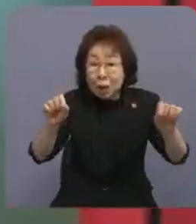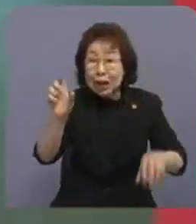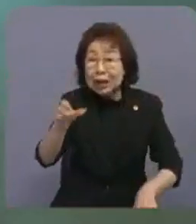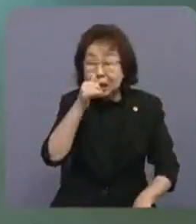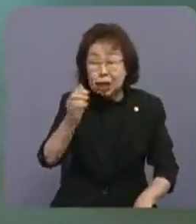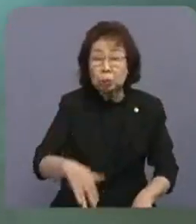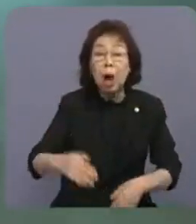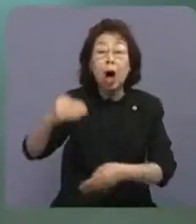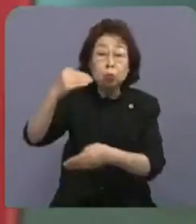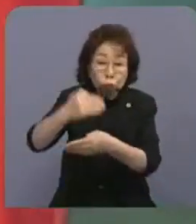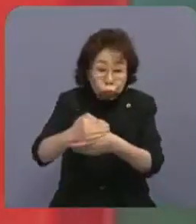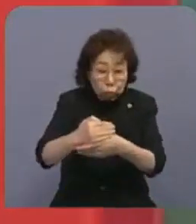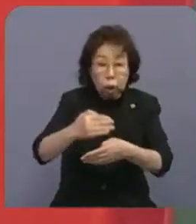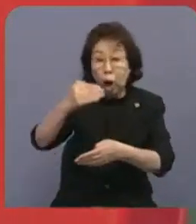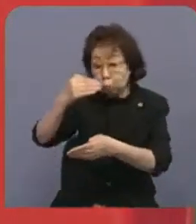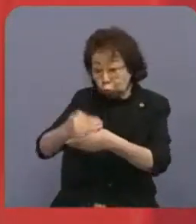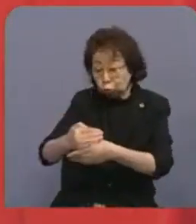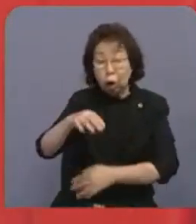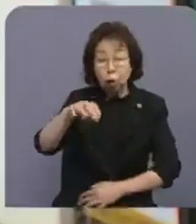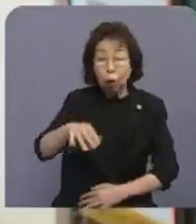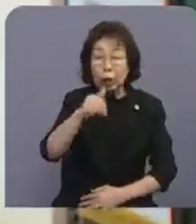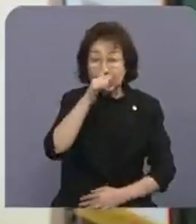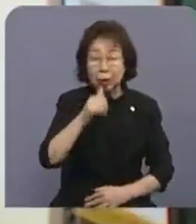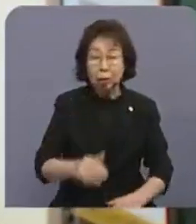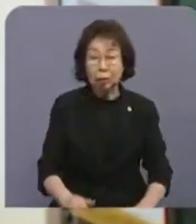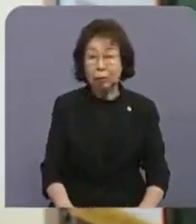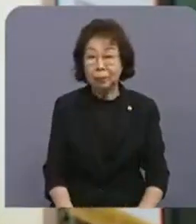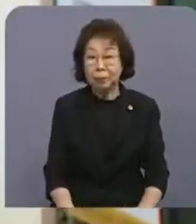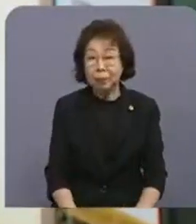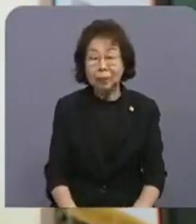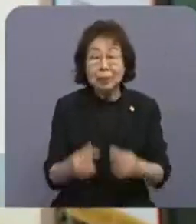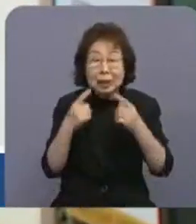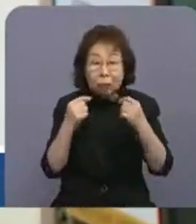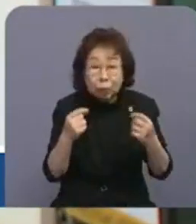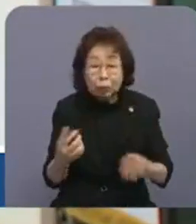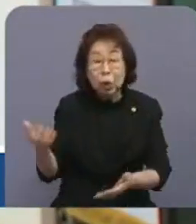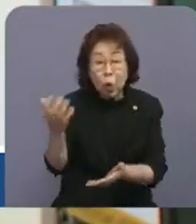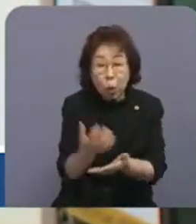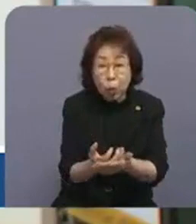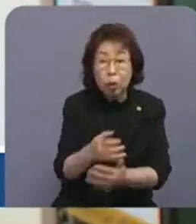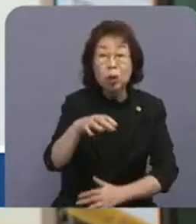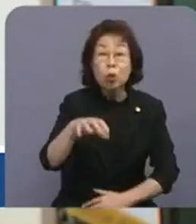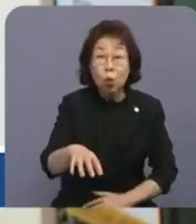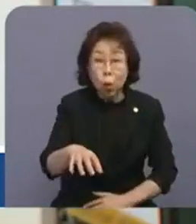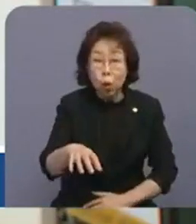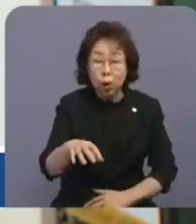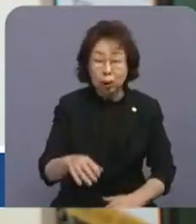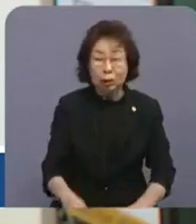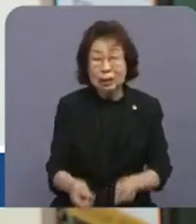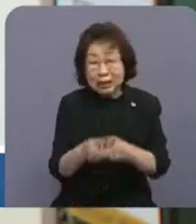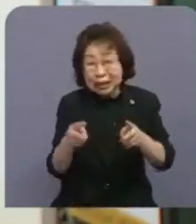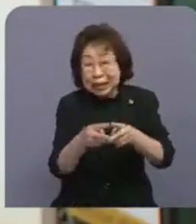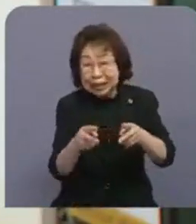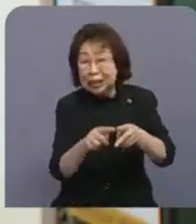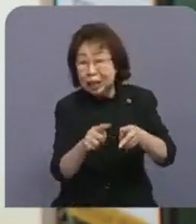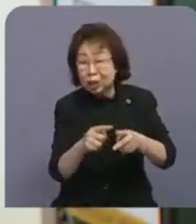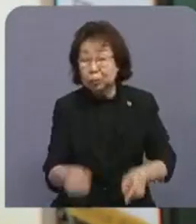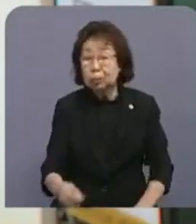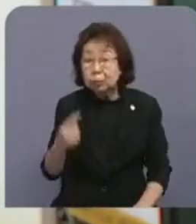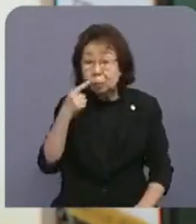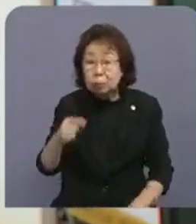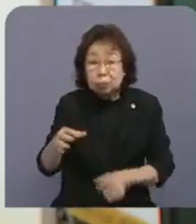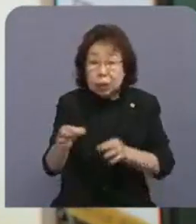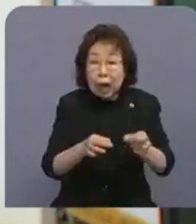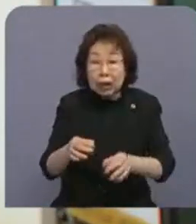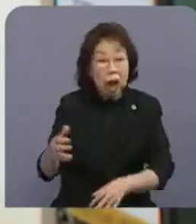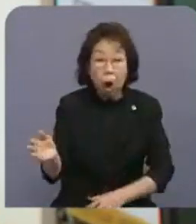안 하고 문을 닫은 곳이 대부분입니다. 음식점들이 입점해 있는 비콘 그라운드 2층 공간입니다. 이렇게 장사를